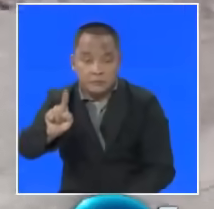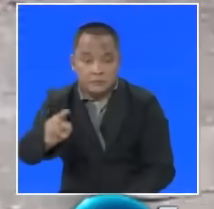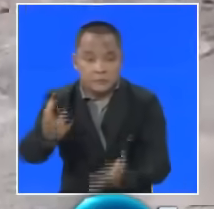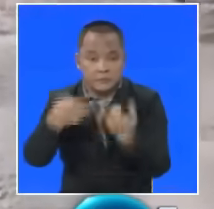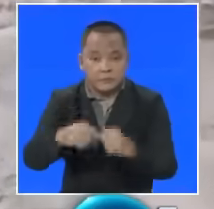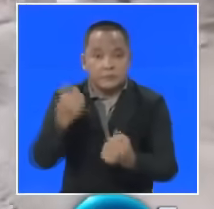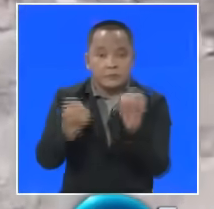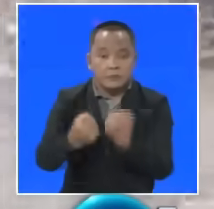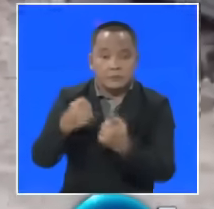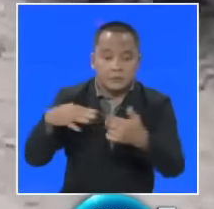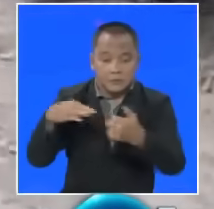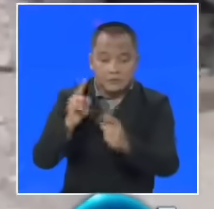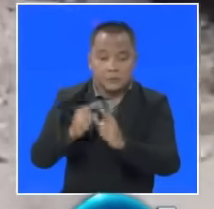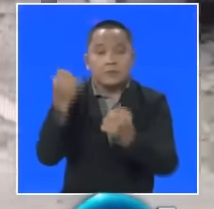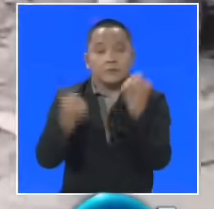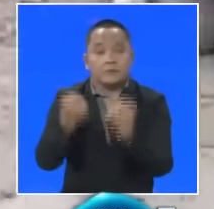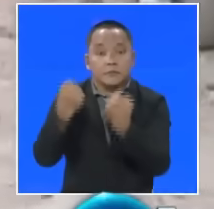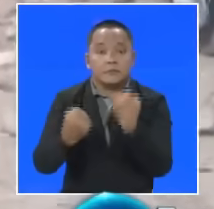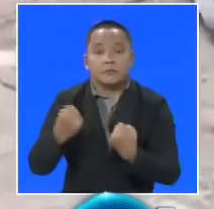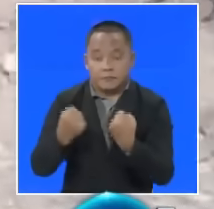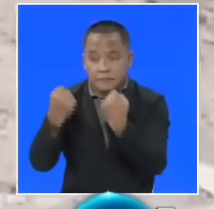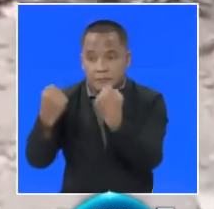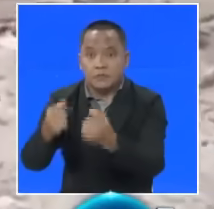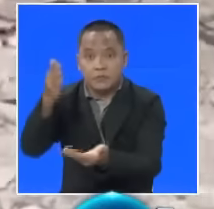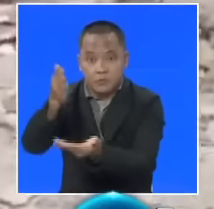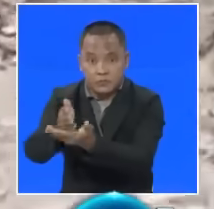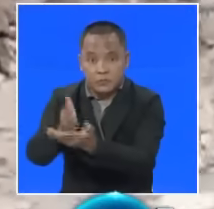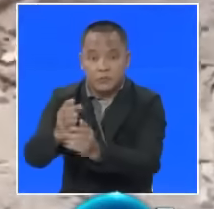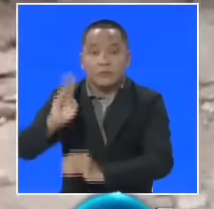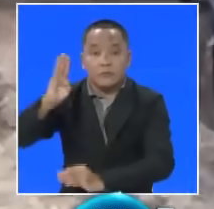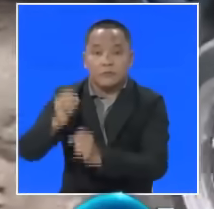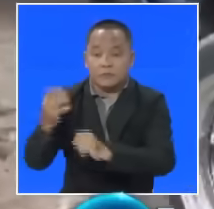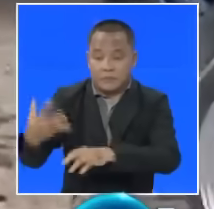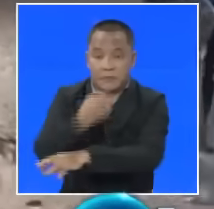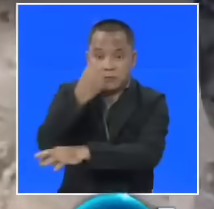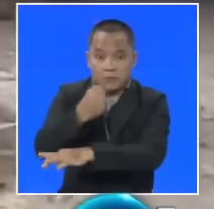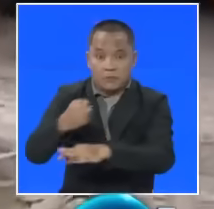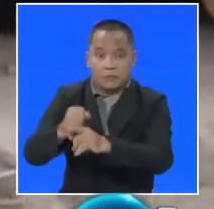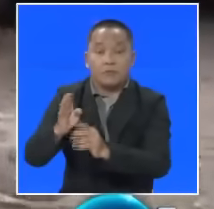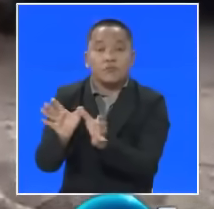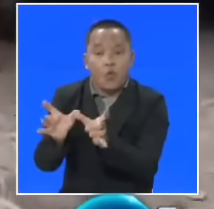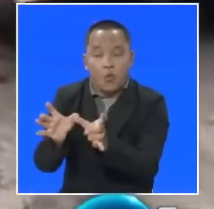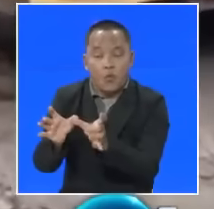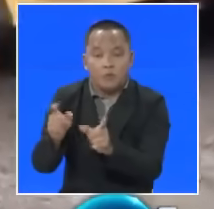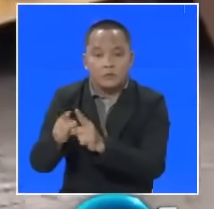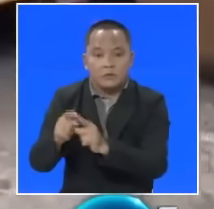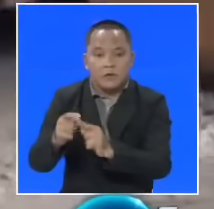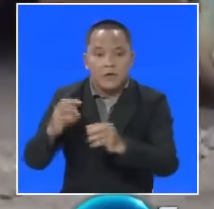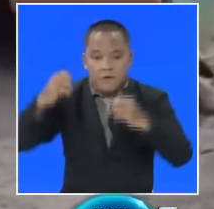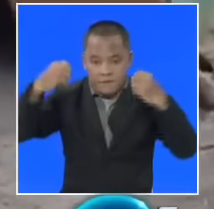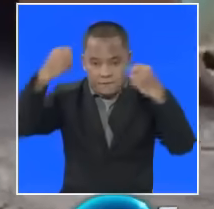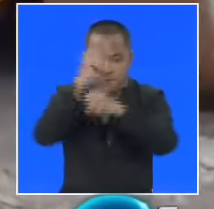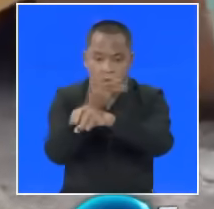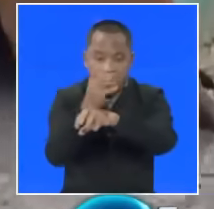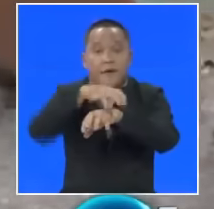991โดยเพราะว่าหลังเกิดเหตุเนี่ยคนขับได้ขับรถไปจอดเอาไว้ในบริษัทรับเหมาก่อสร้างย่านบางปูมีการถอดไฟเลนออก